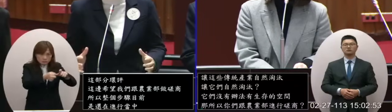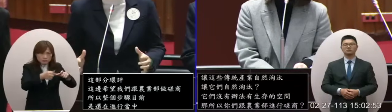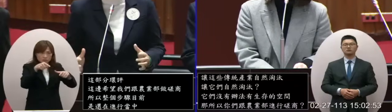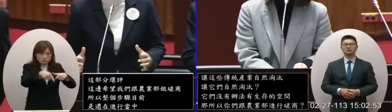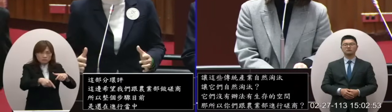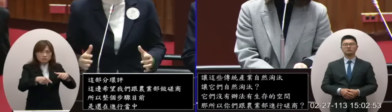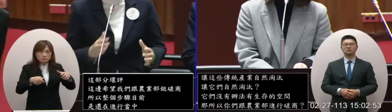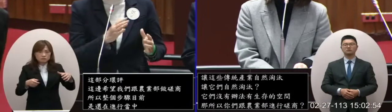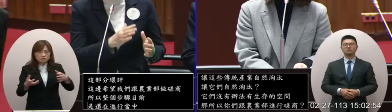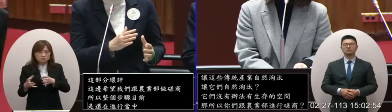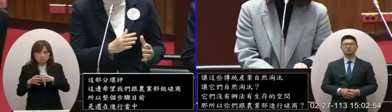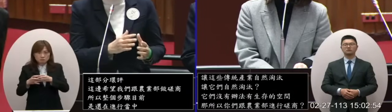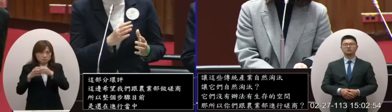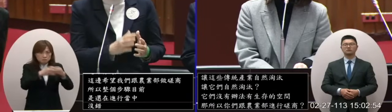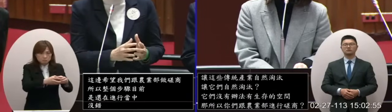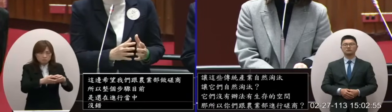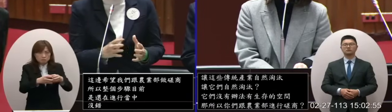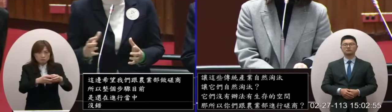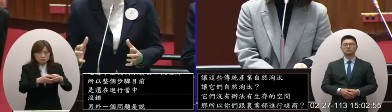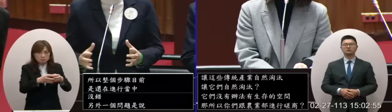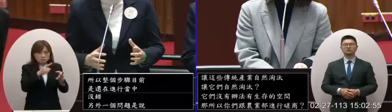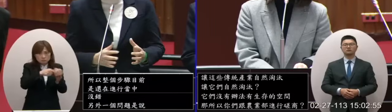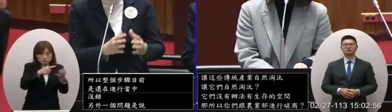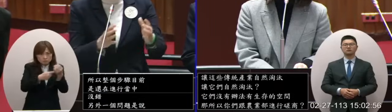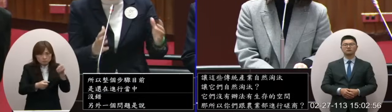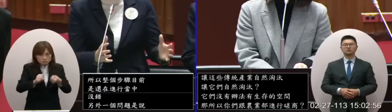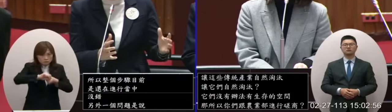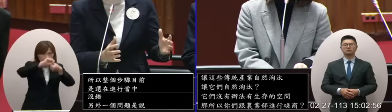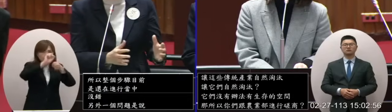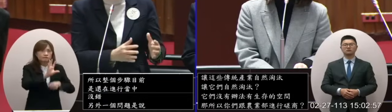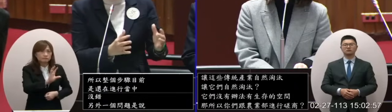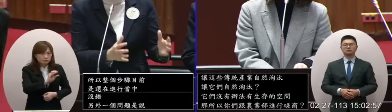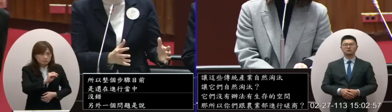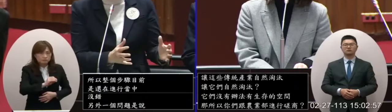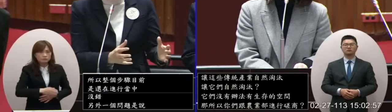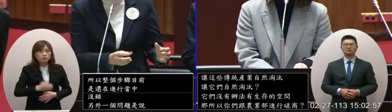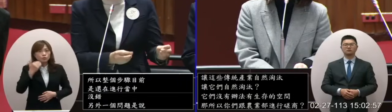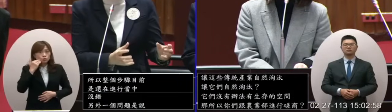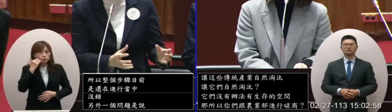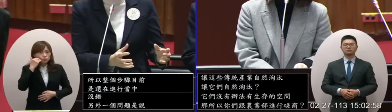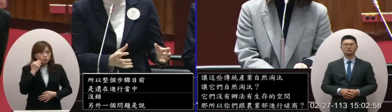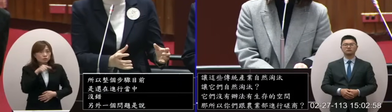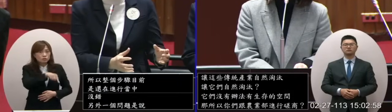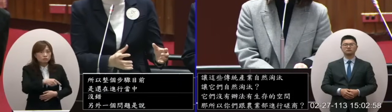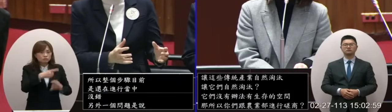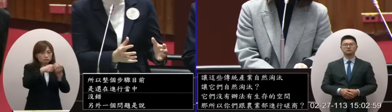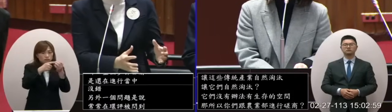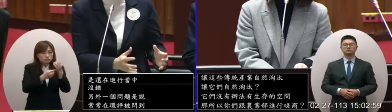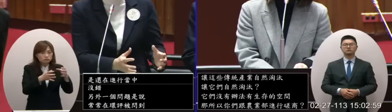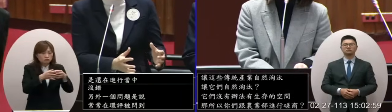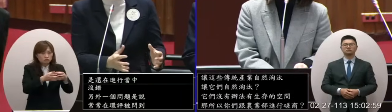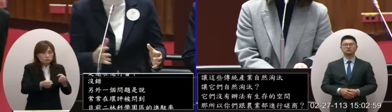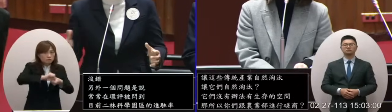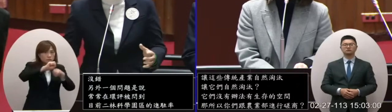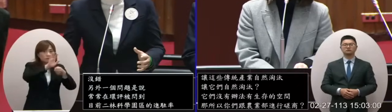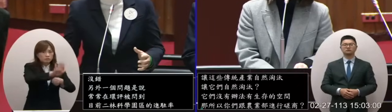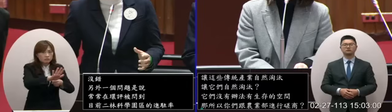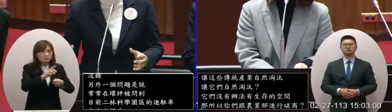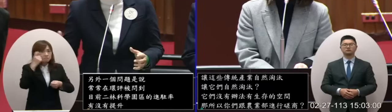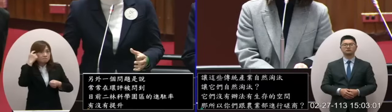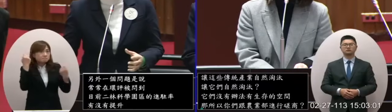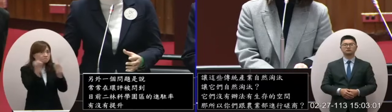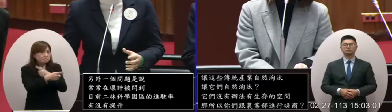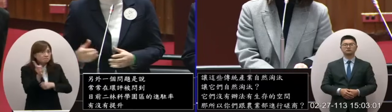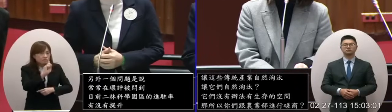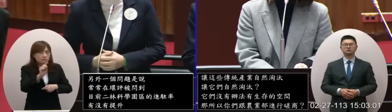率哈有没有提升哈？那这个也会就是说提升了以后，就表示这个用地的需求一直在增加，那这